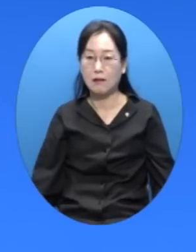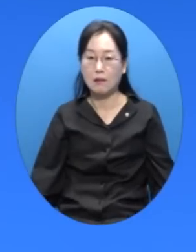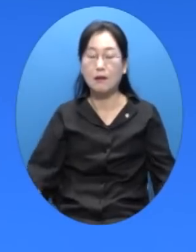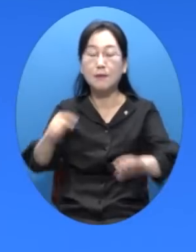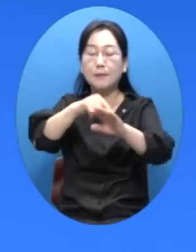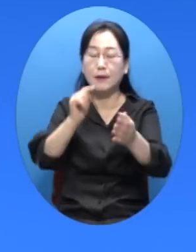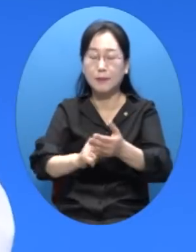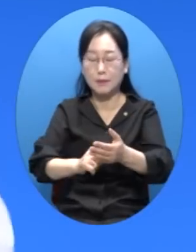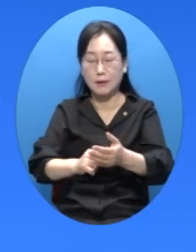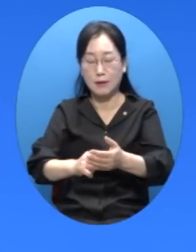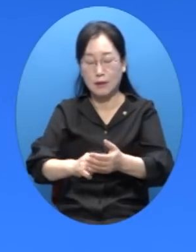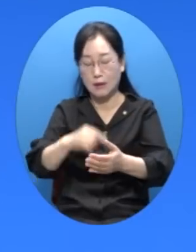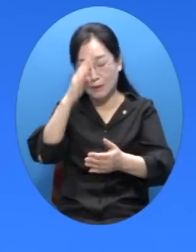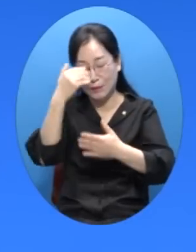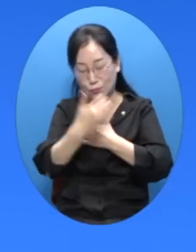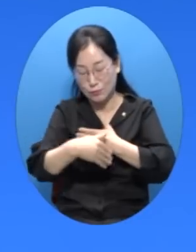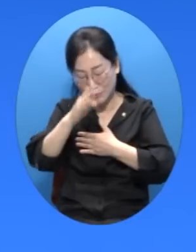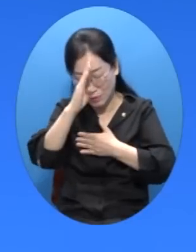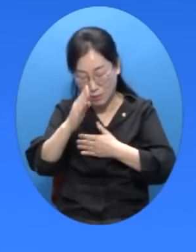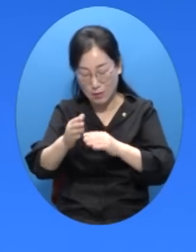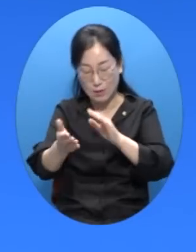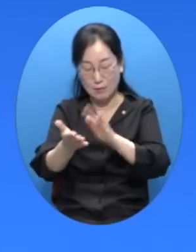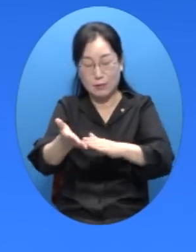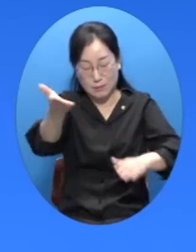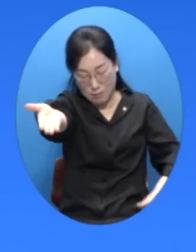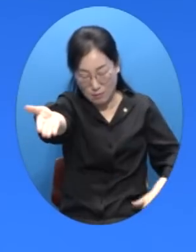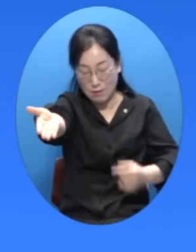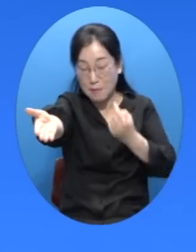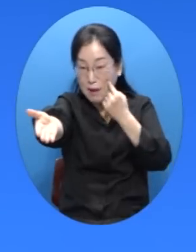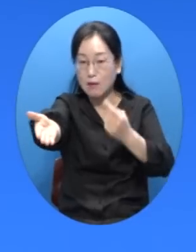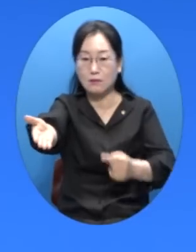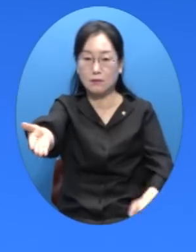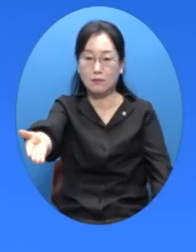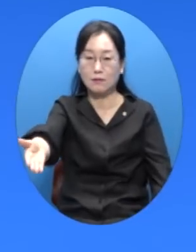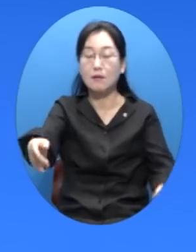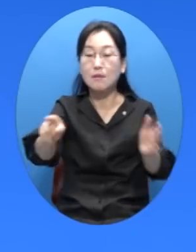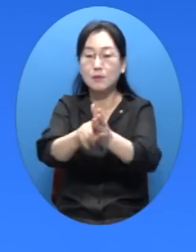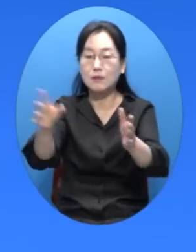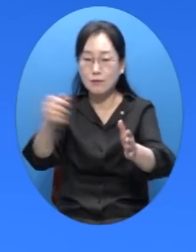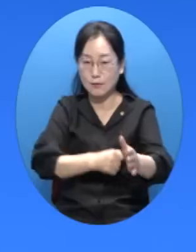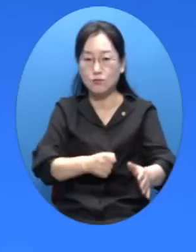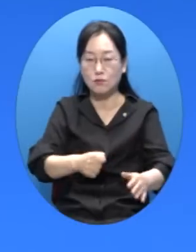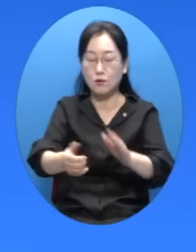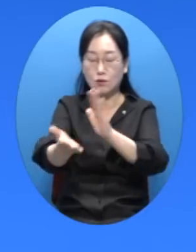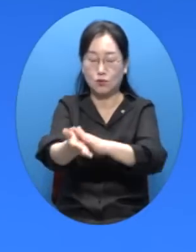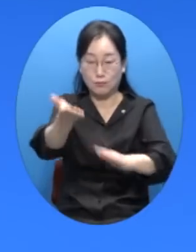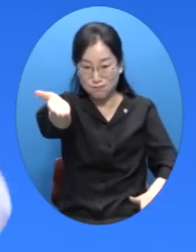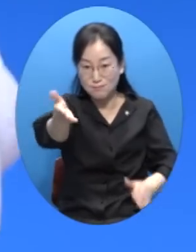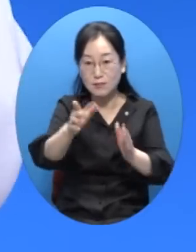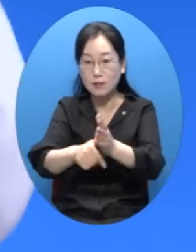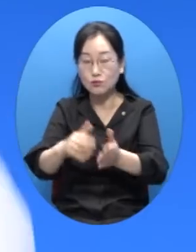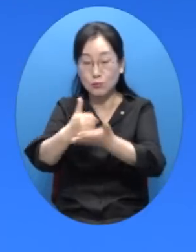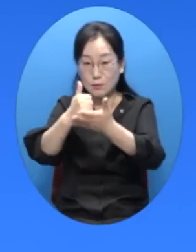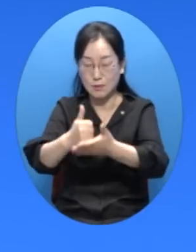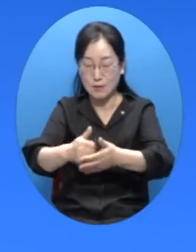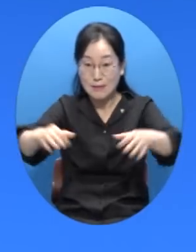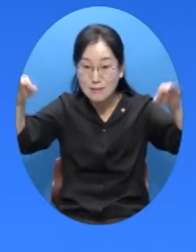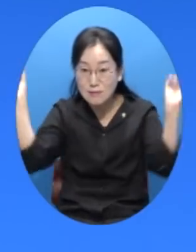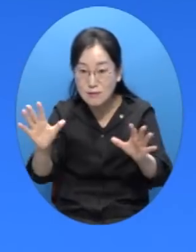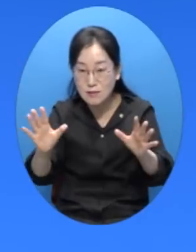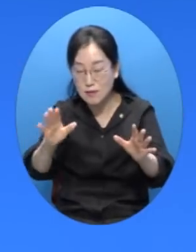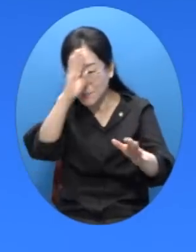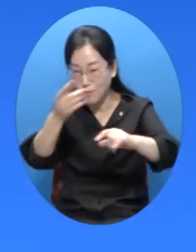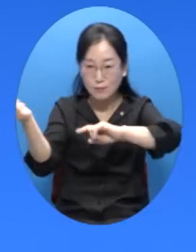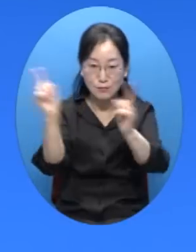마음의 병, 육신의 병으로 메마른 내 손을 내밀어라. 믿음으로 내밀 손을 내밀 때 주님께서 그 즉시 우리의